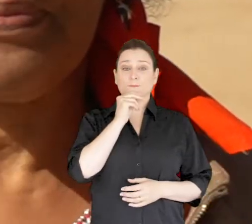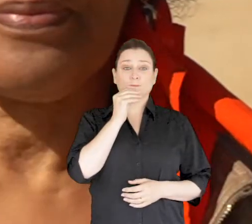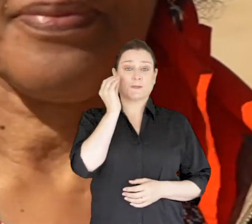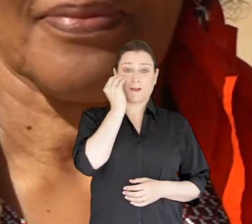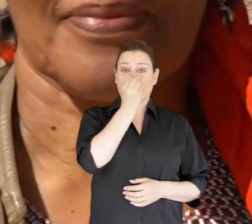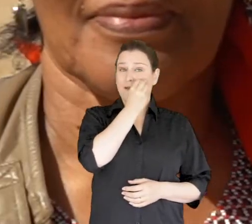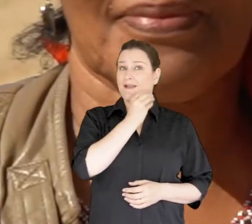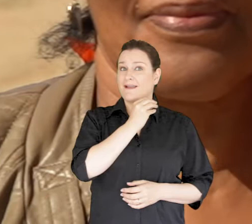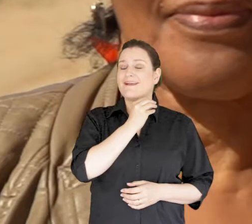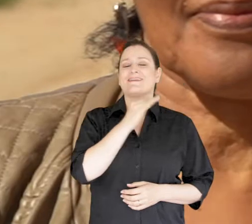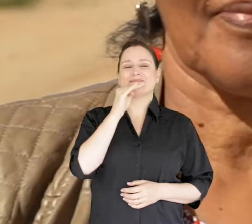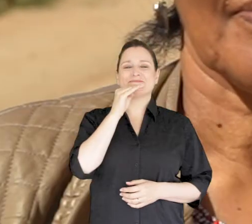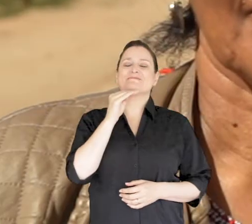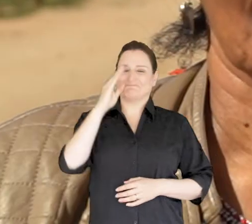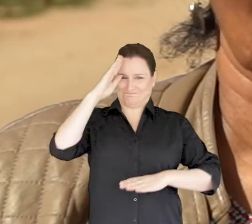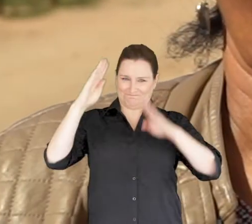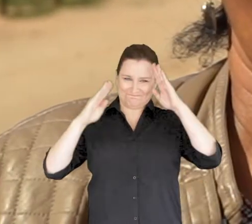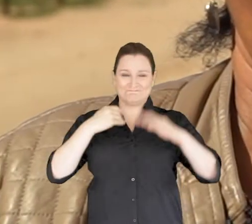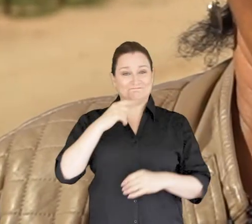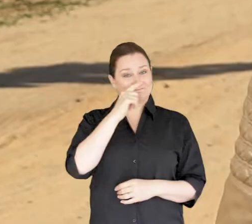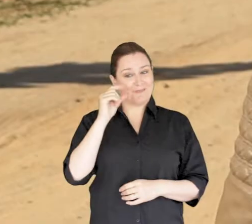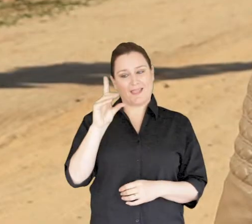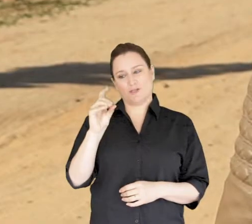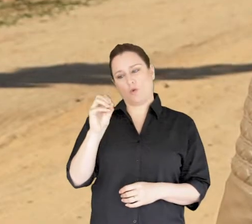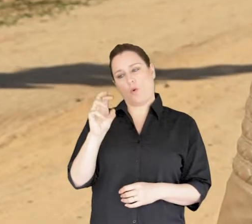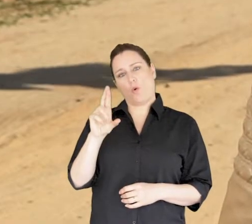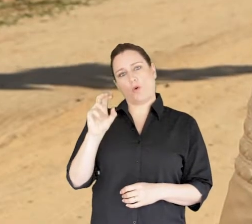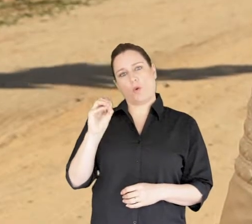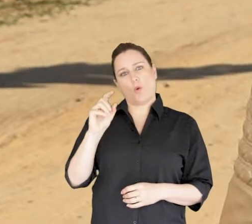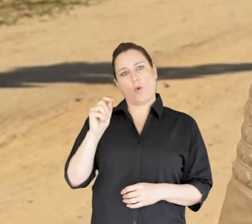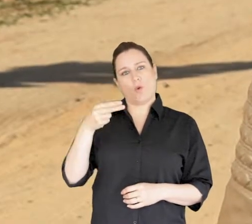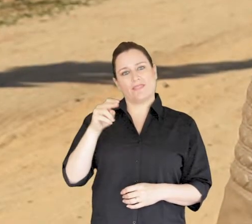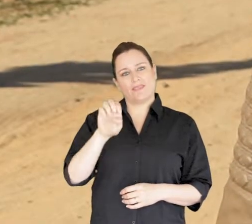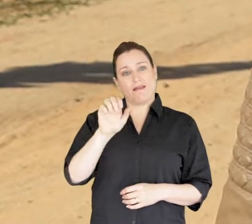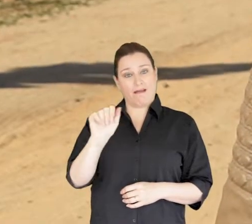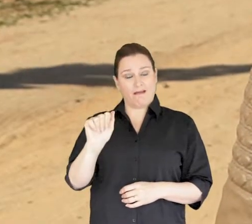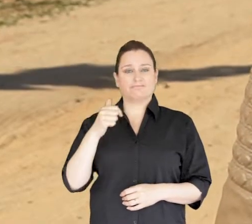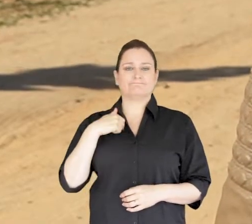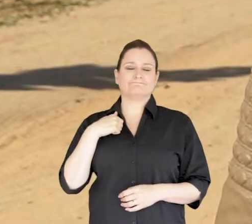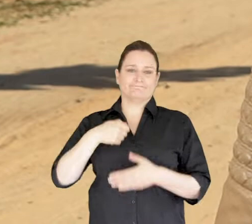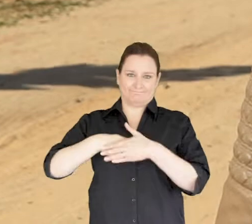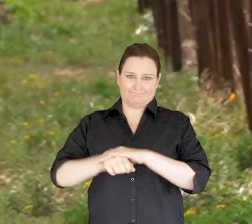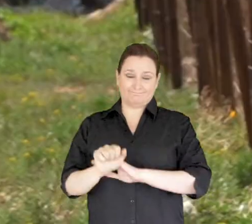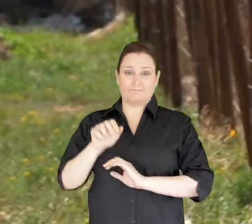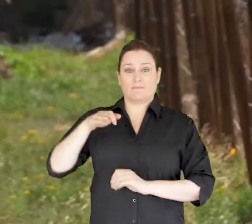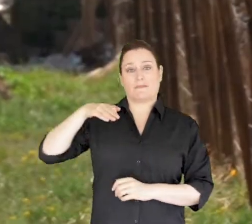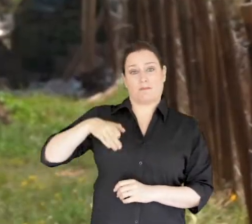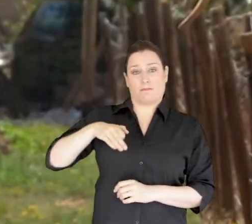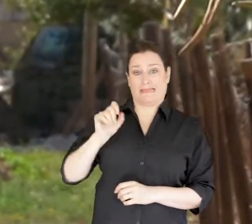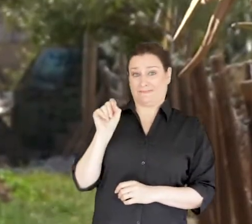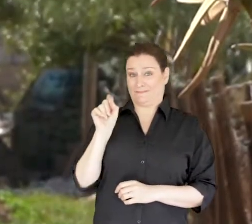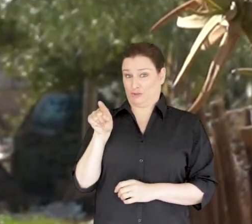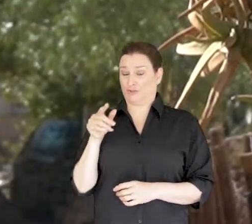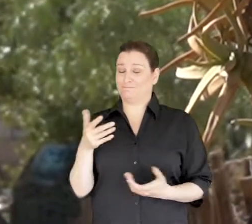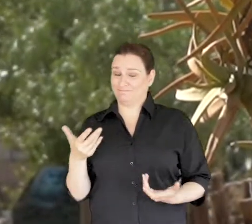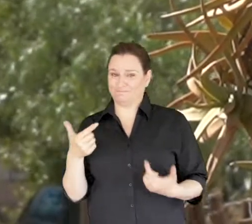Was. Goeiemorgen, ek is Dorothea Davids. Ek is oorspronkelijk in Namibier.